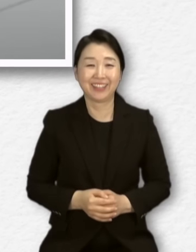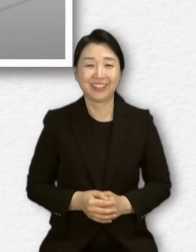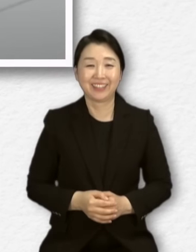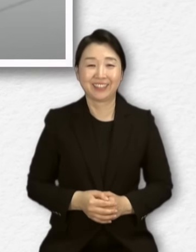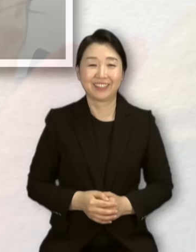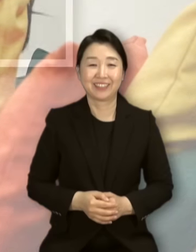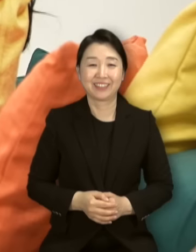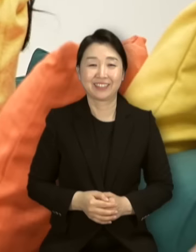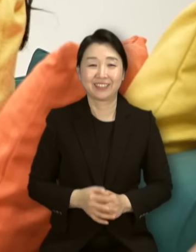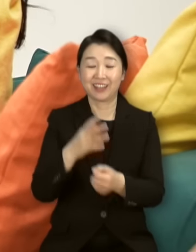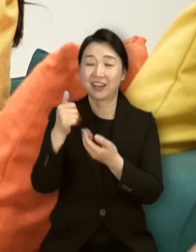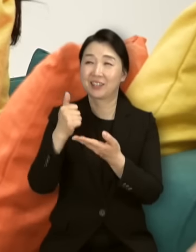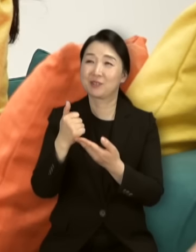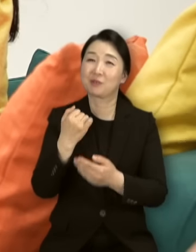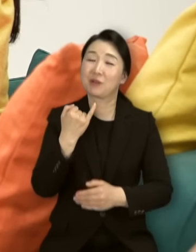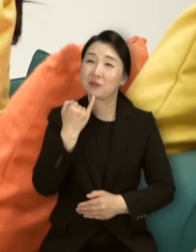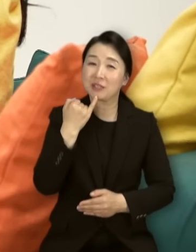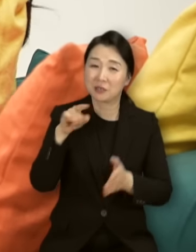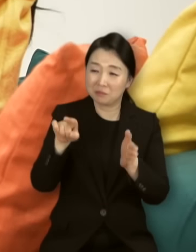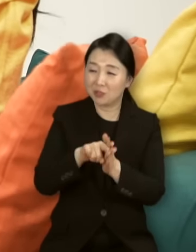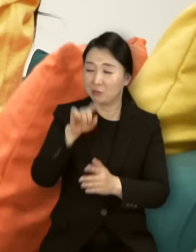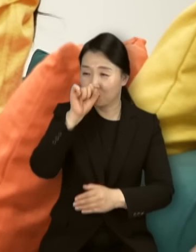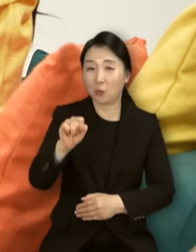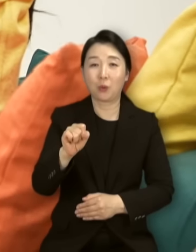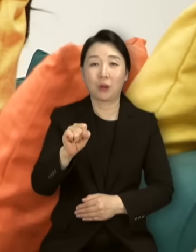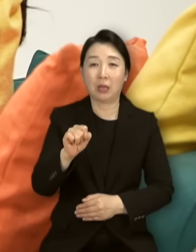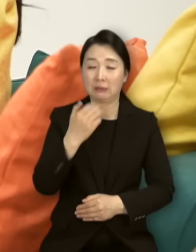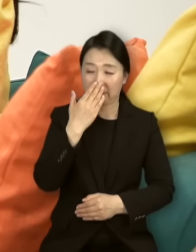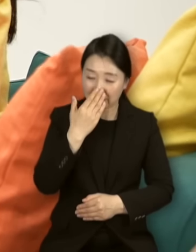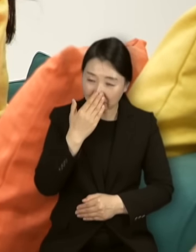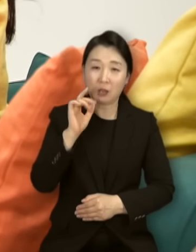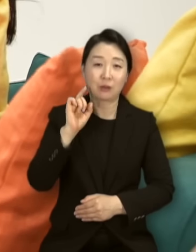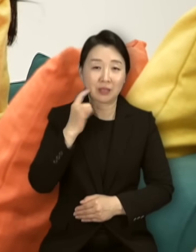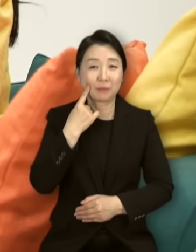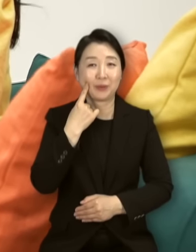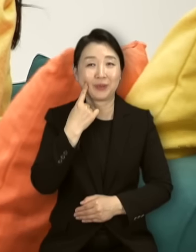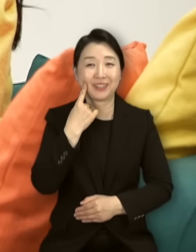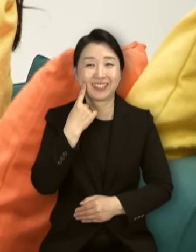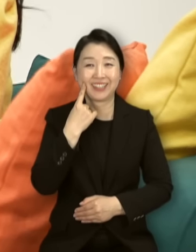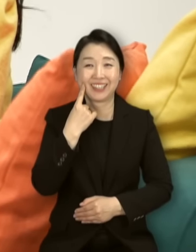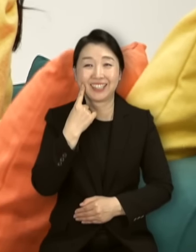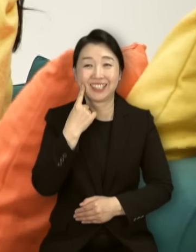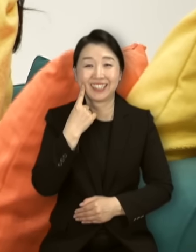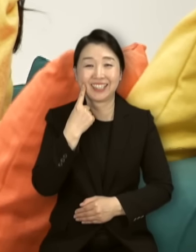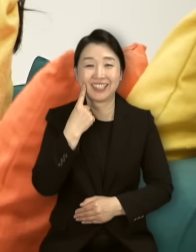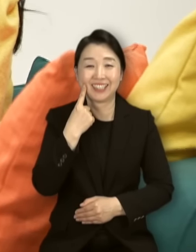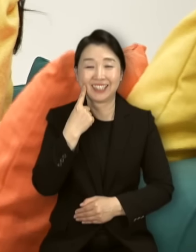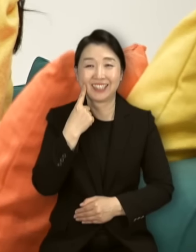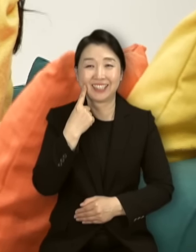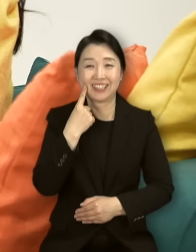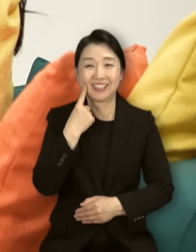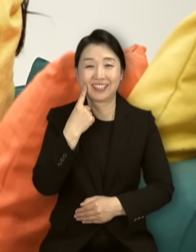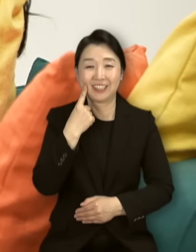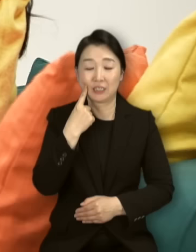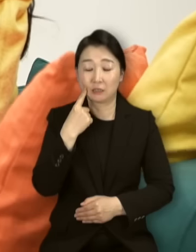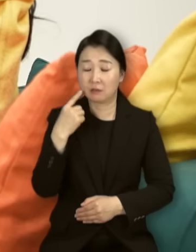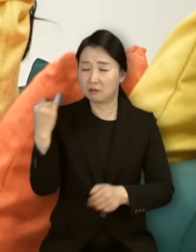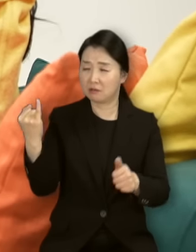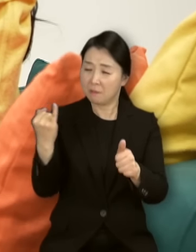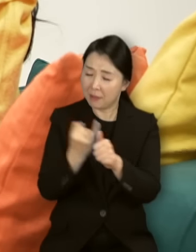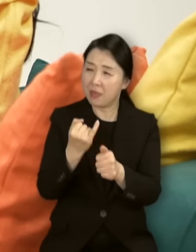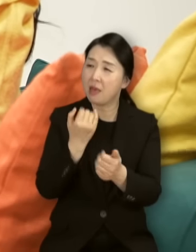정말 하나님 정말 괜찮은 믿음 좋고 정말 착하고 이쁘고 정말 막 그런 분을